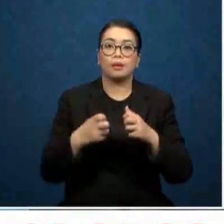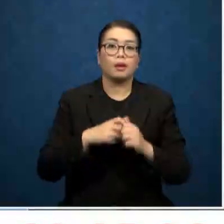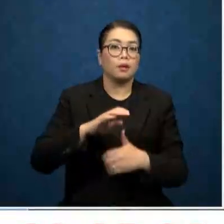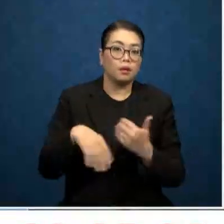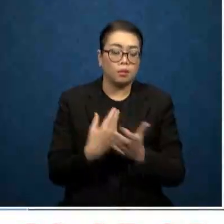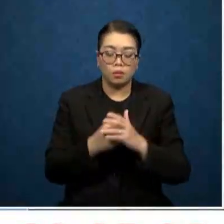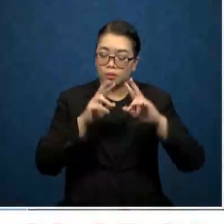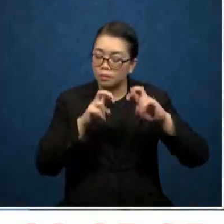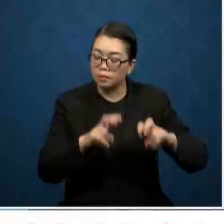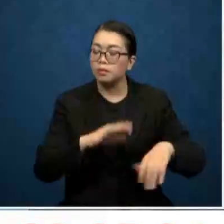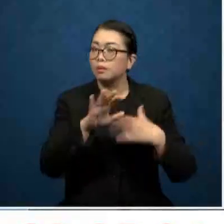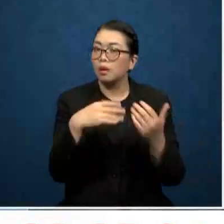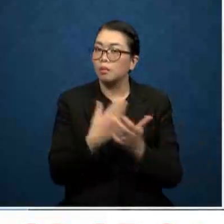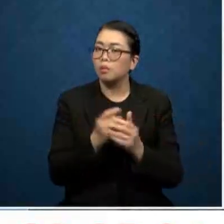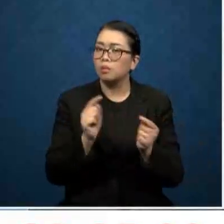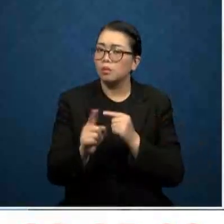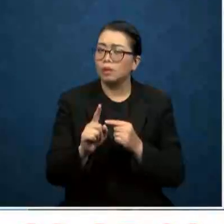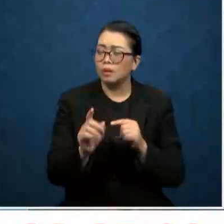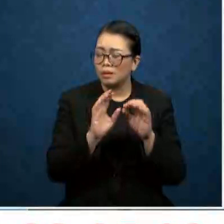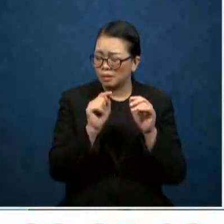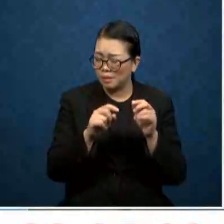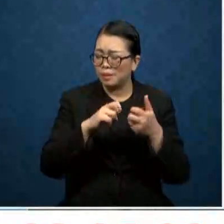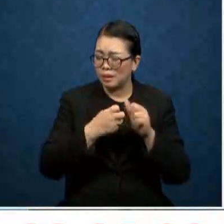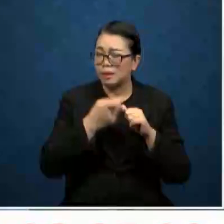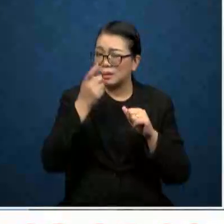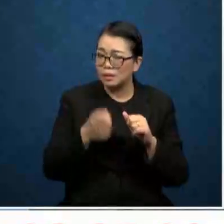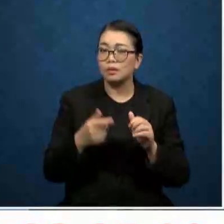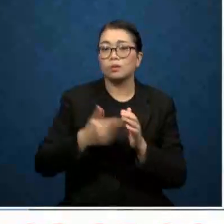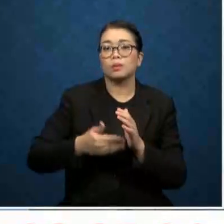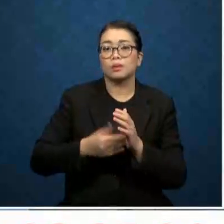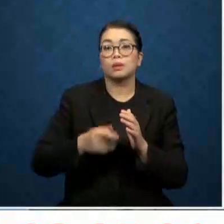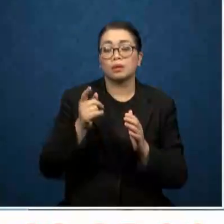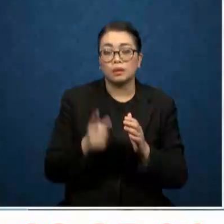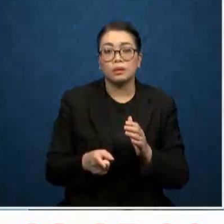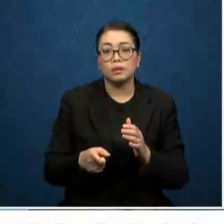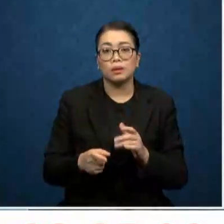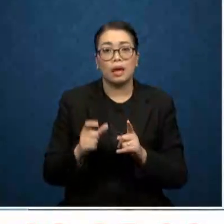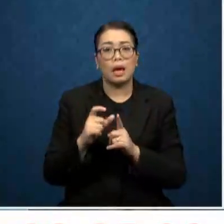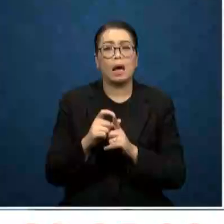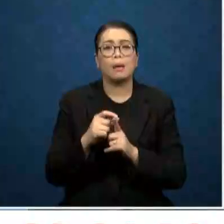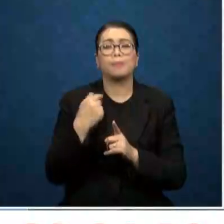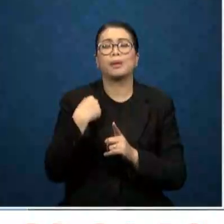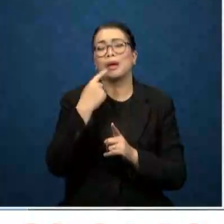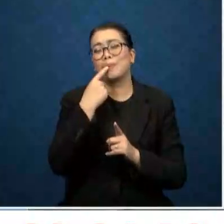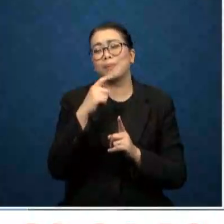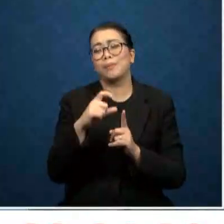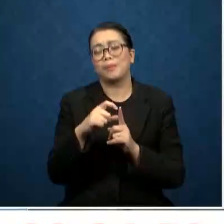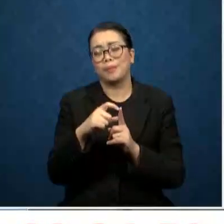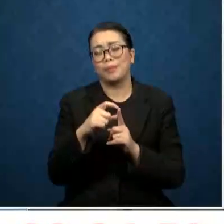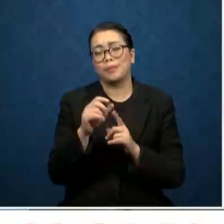ไปศึกษามาเนี่ยเนื้อในของปัญหาและอุปสรรคมีคำอยู่เพียงแค่ไม่กี่คำที่เป็น